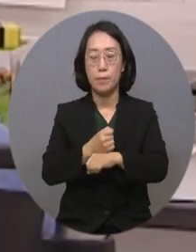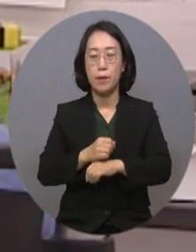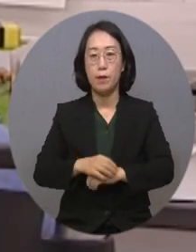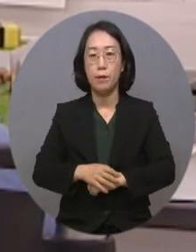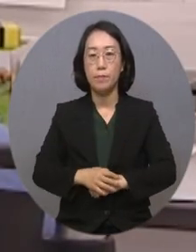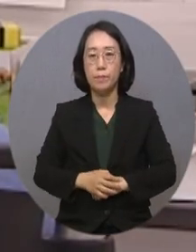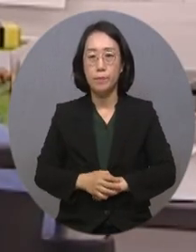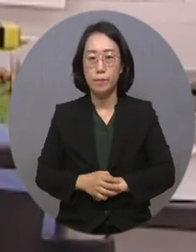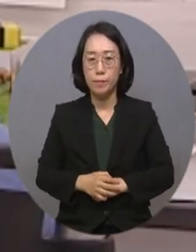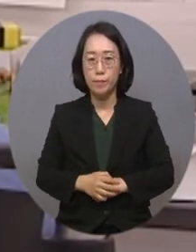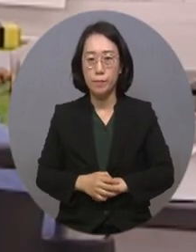tv 뉴스 d 가 아닙니다